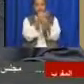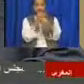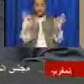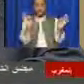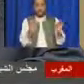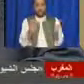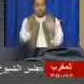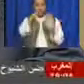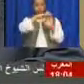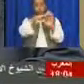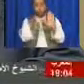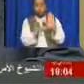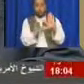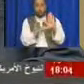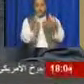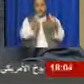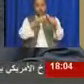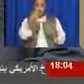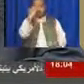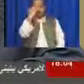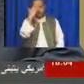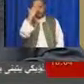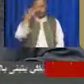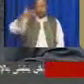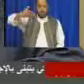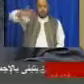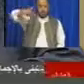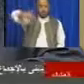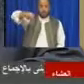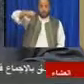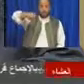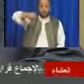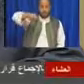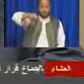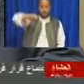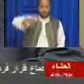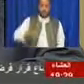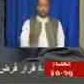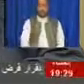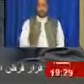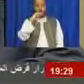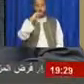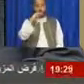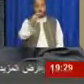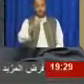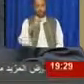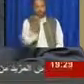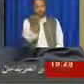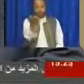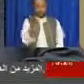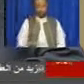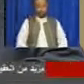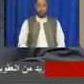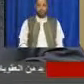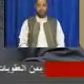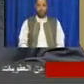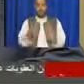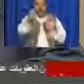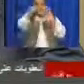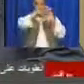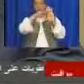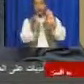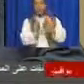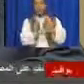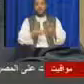اجمعين وبعد فاني احييكم جميعا السلام عليكم ورحمه الله تعالى وبركاته وعليكم السلام ورحمه الله